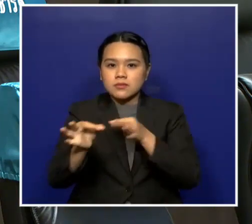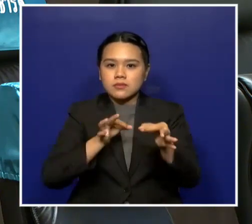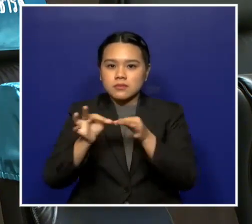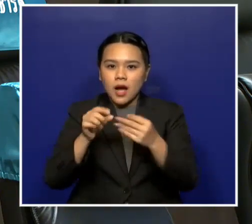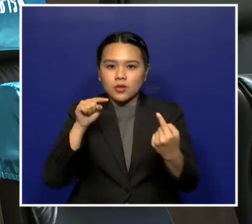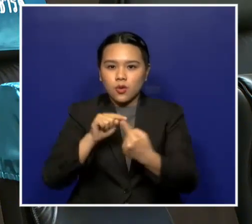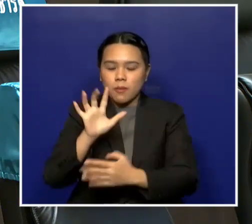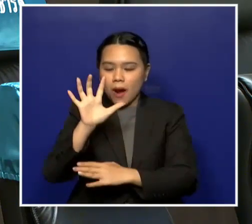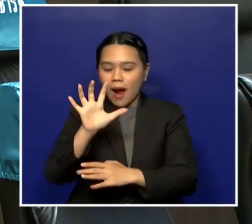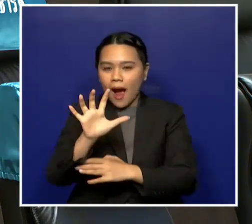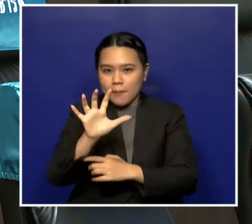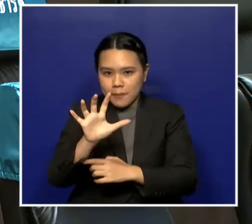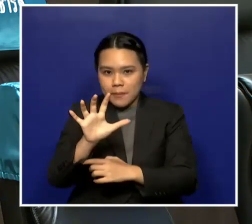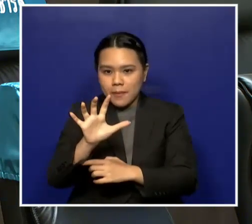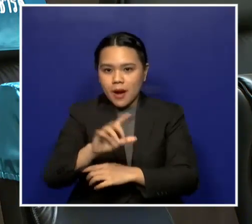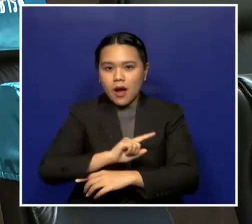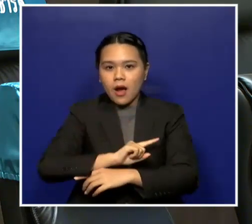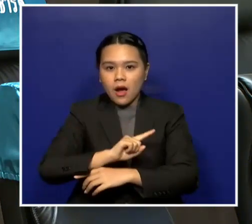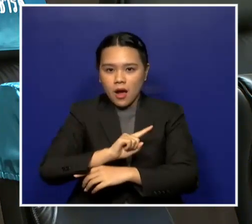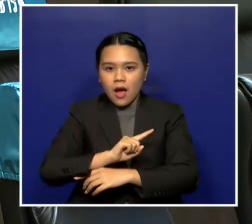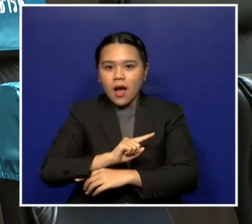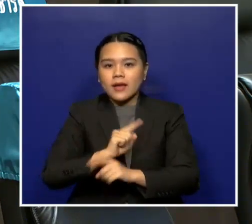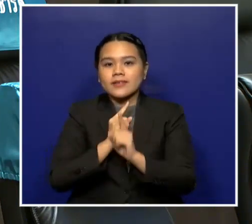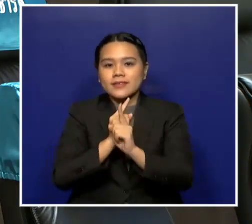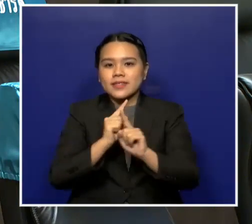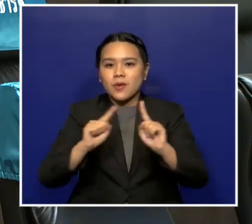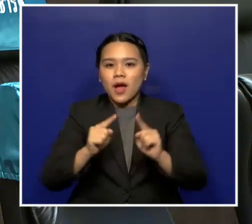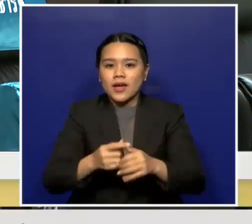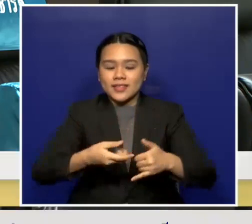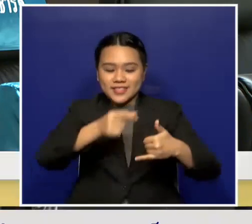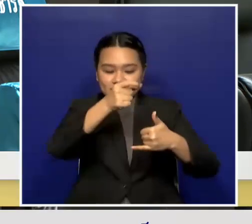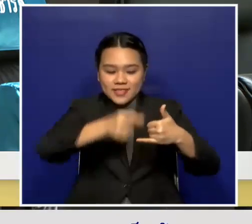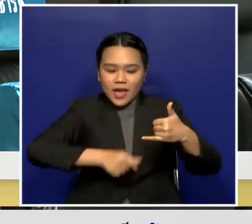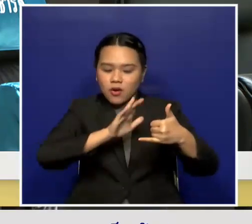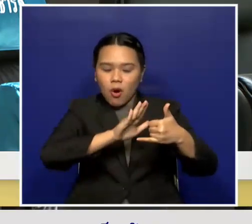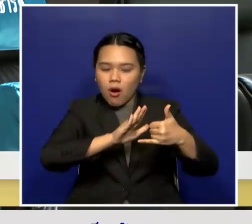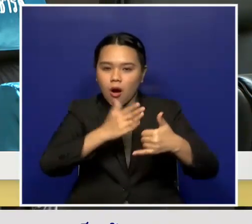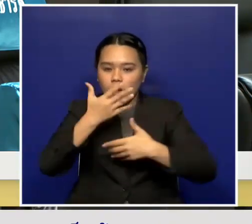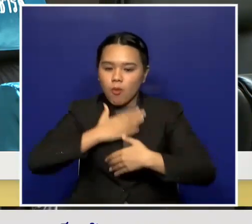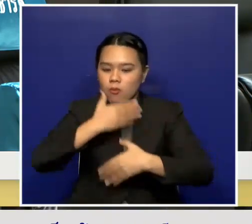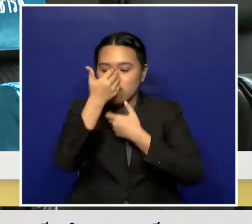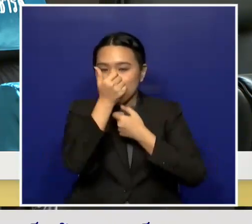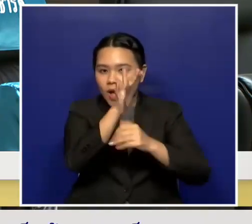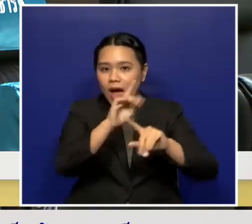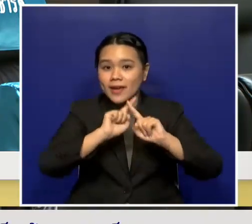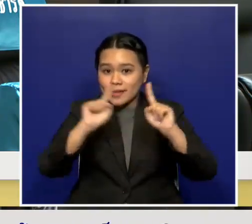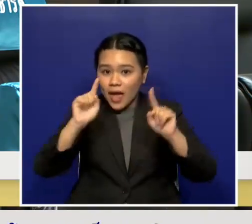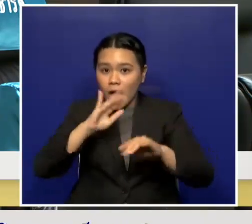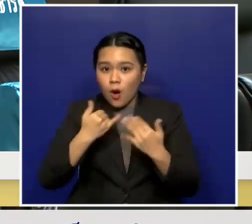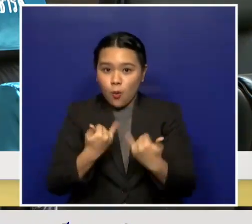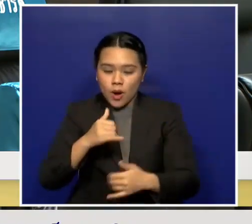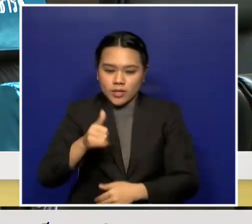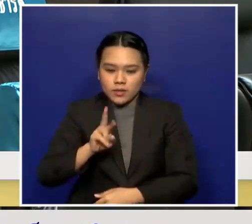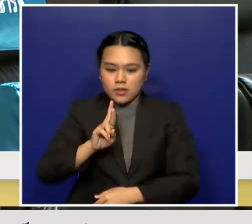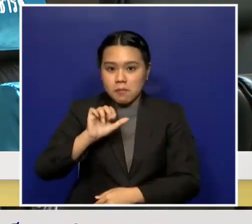ข้อบังคับแม้จะอุปนิสัยของท่านจะเป็นอย่างไรก็ช่างครับท่านประธานการที่ท่านมาอภิปรายในสภ